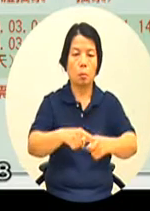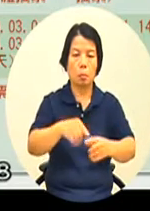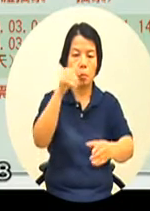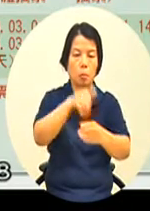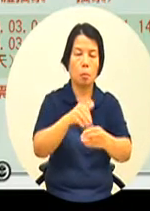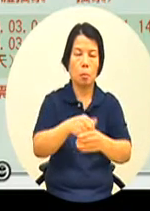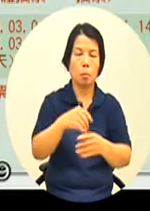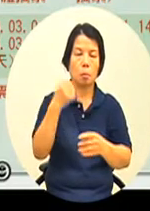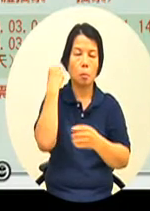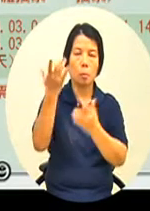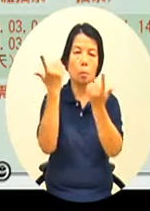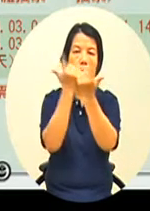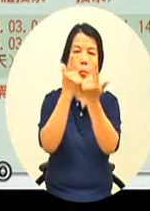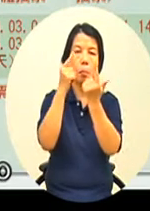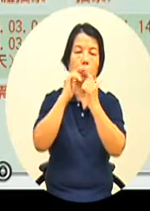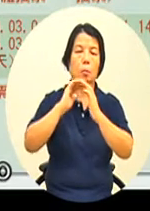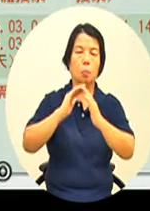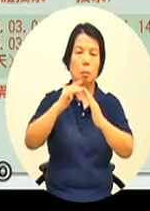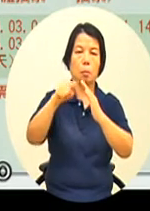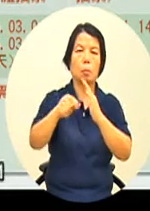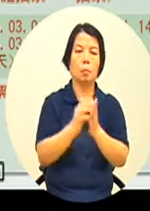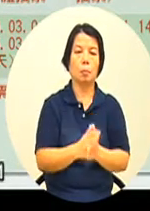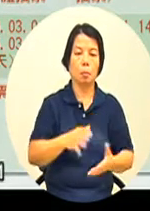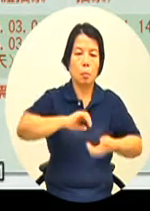市。新北市节电方案，哈，